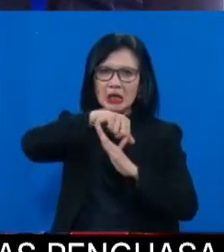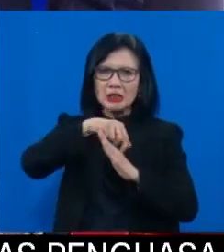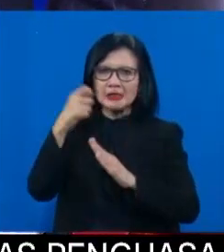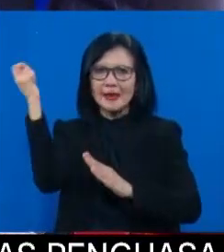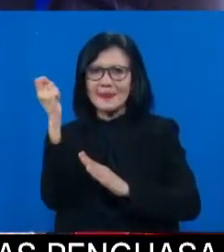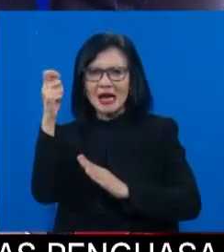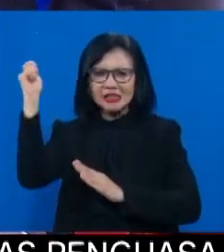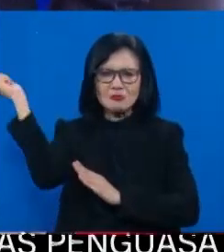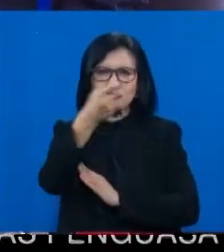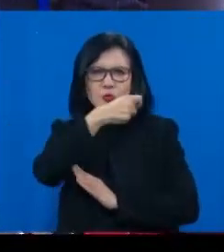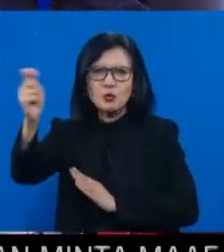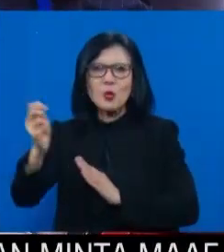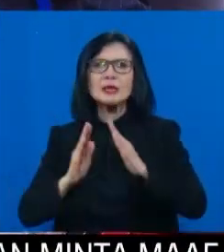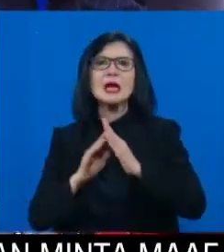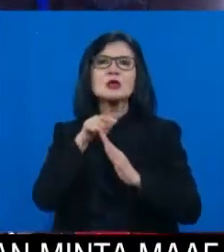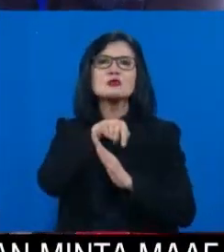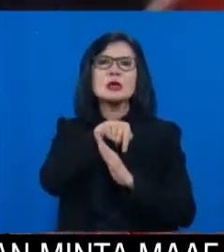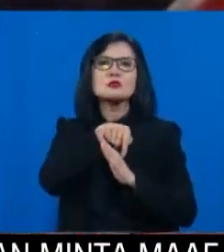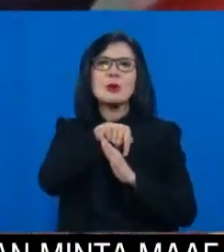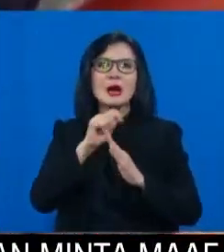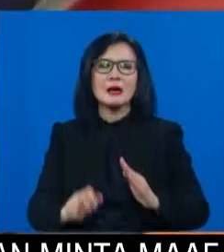dengan senjata tajam.